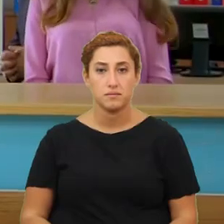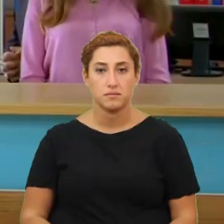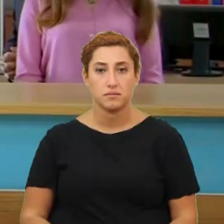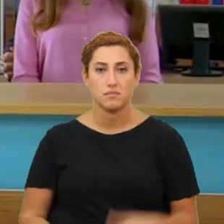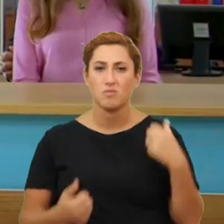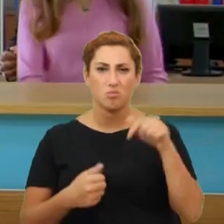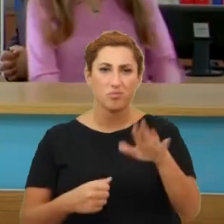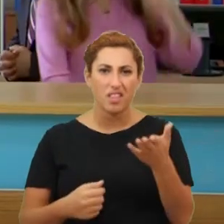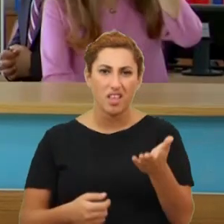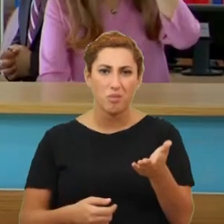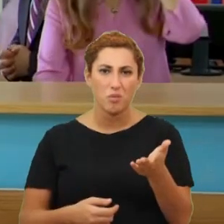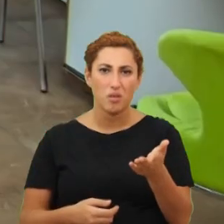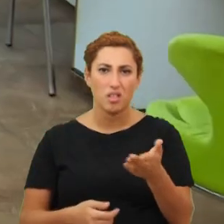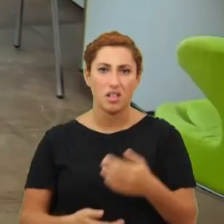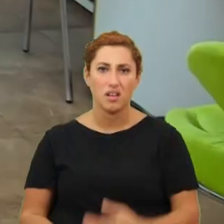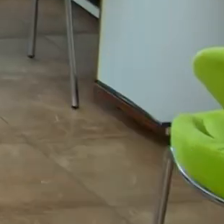Bu ne böyle ya?